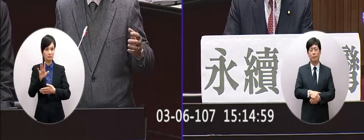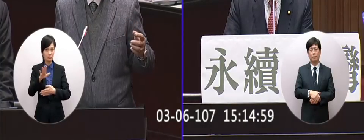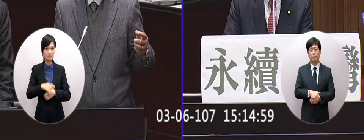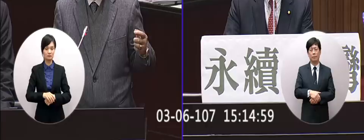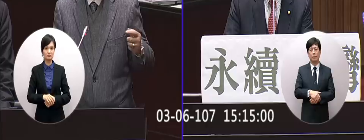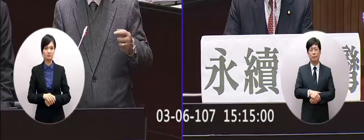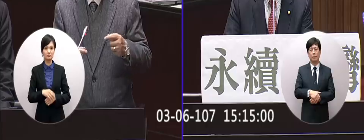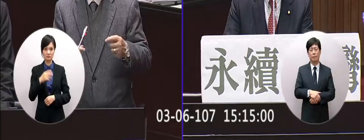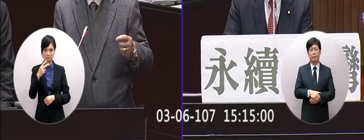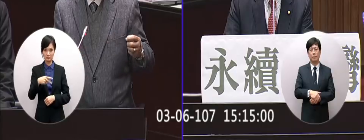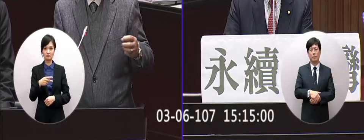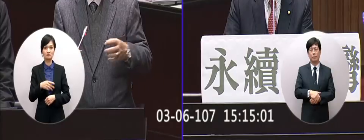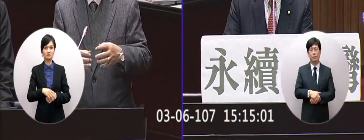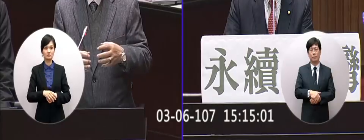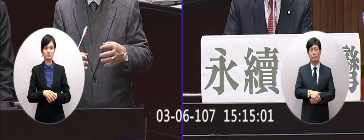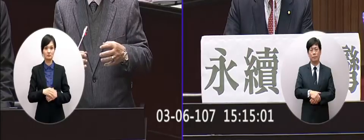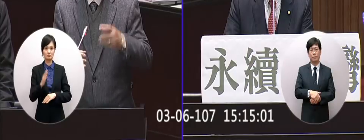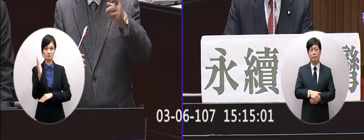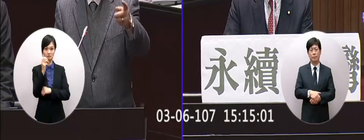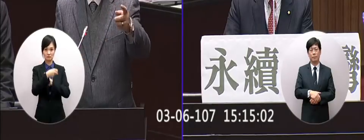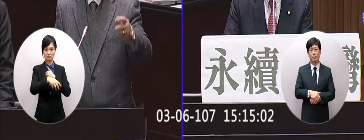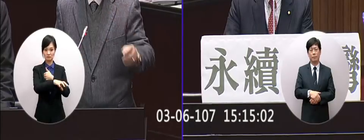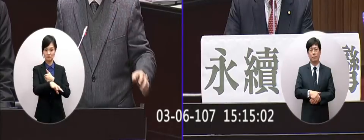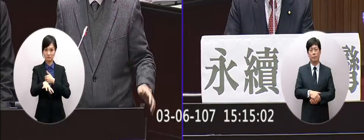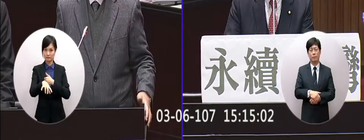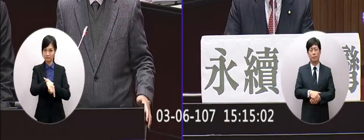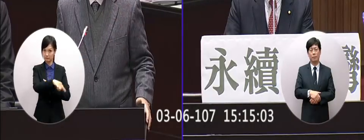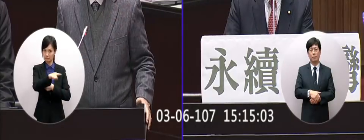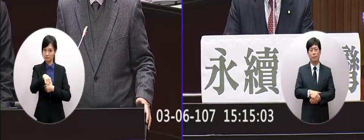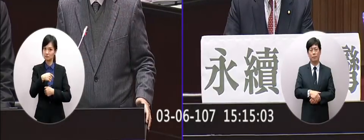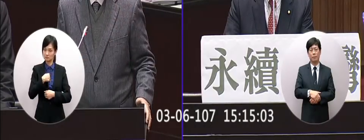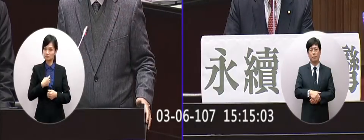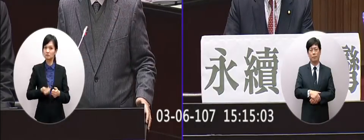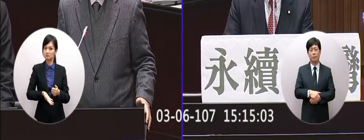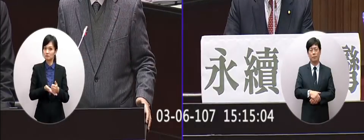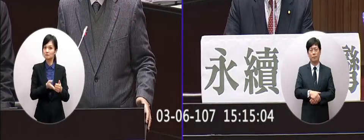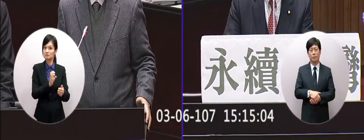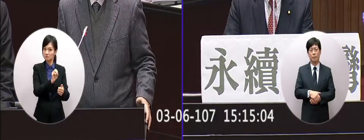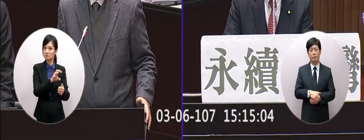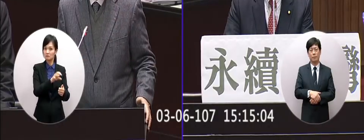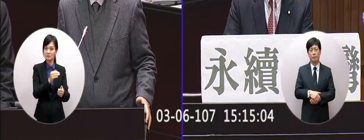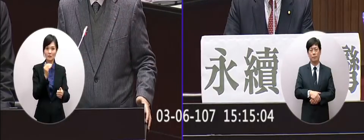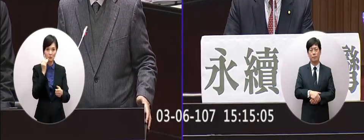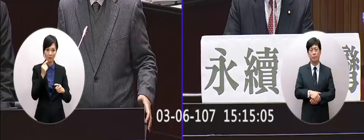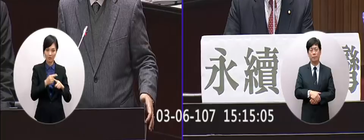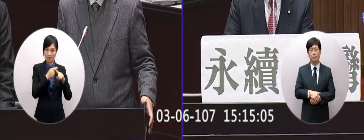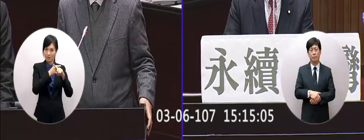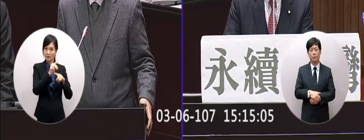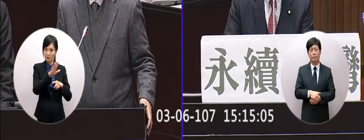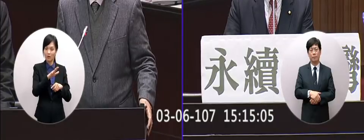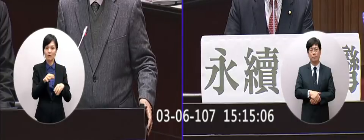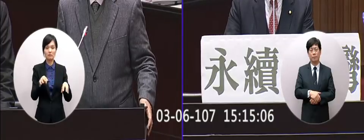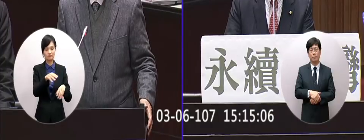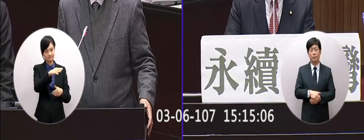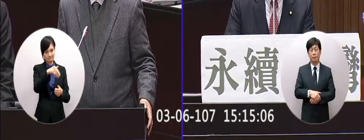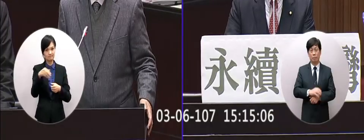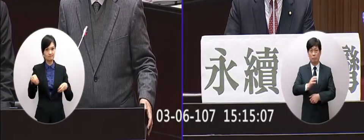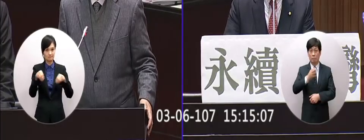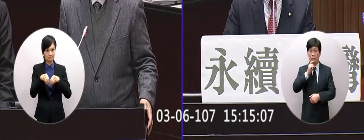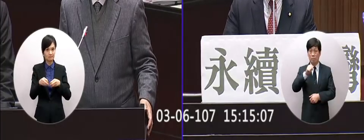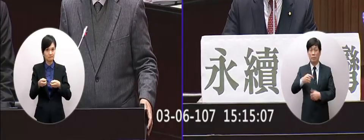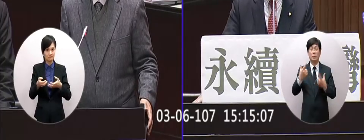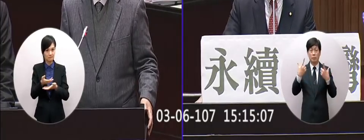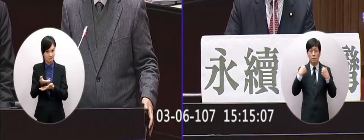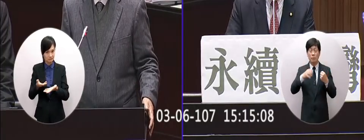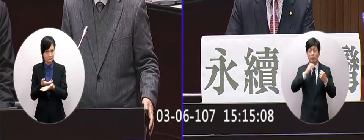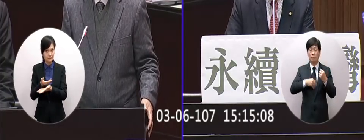能够在合议的这一个条件之下能够进入仲裁，也是争议处理的一环，我们也非常鼓励。 101是业界的